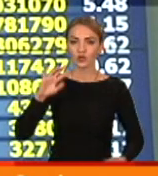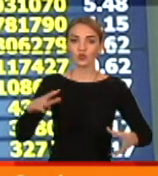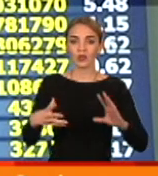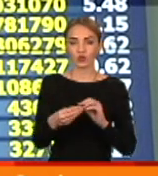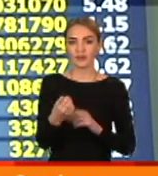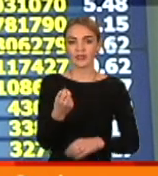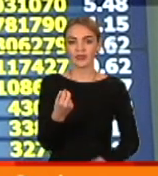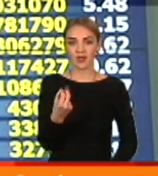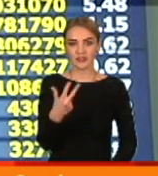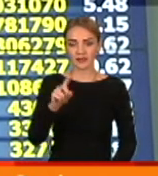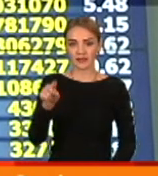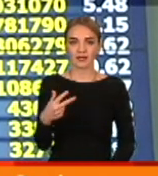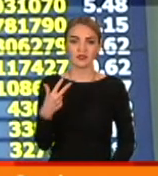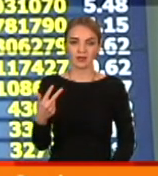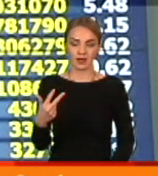результатом